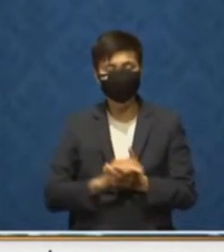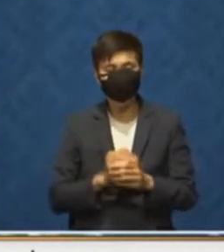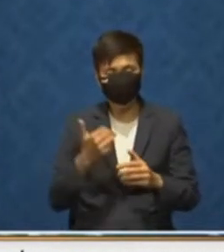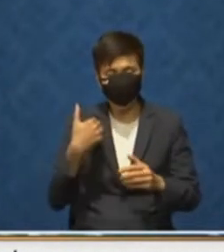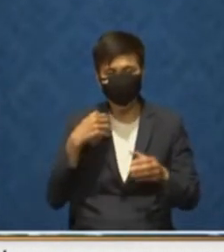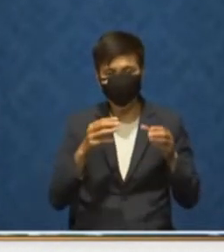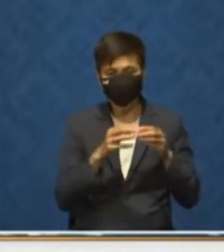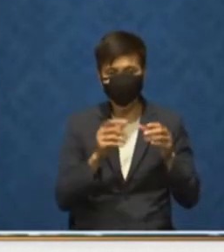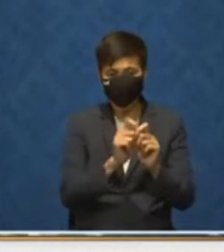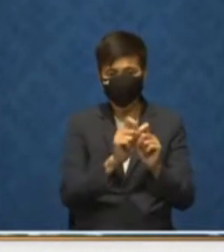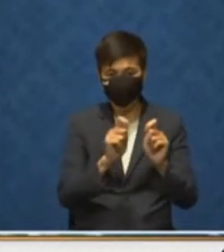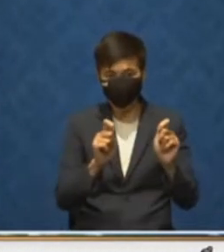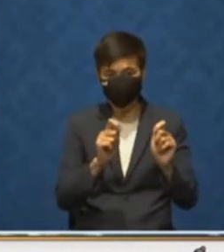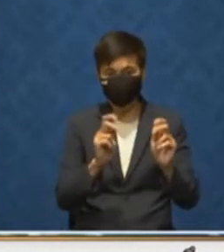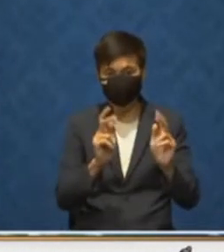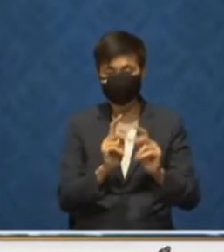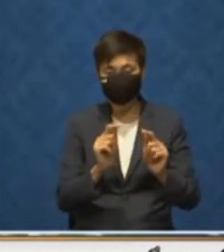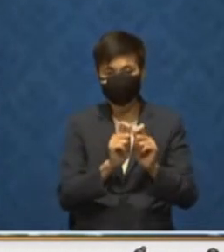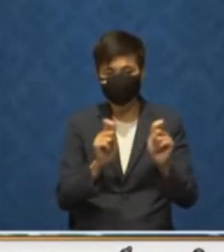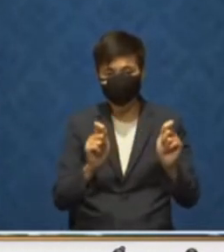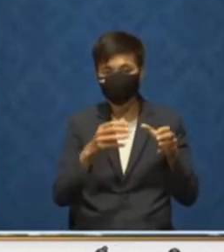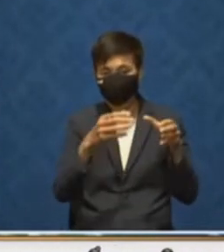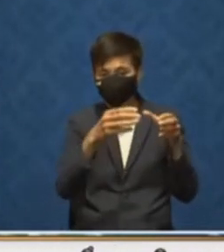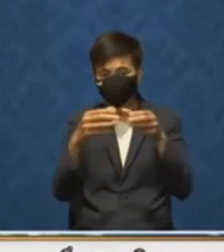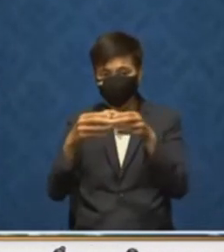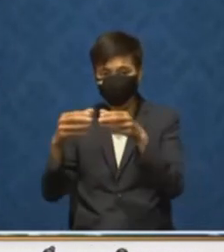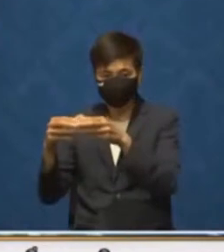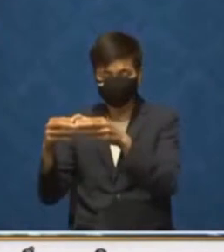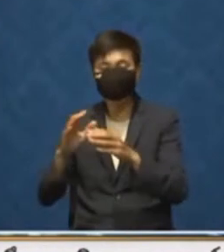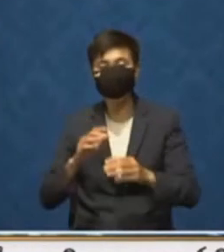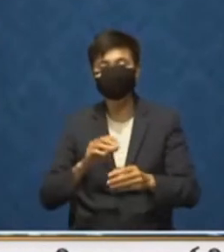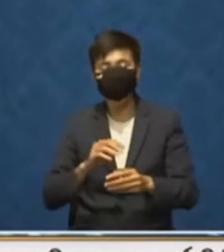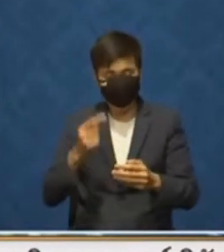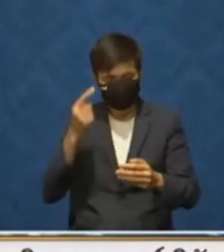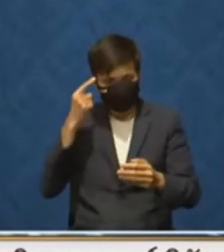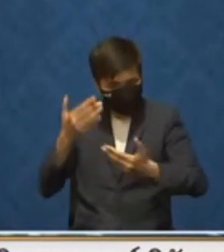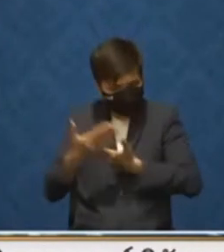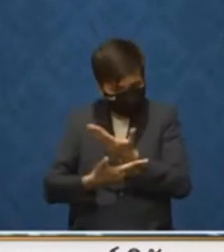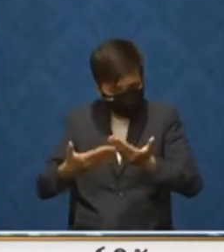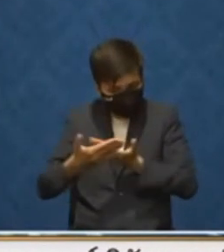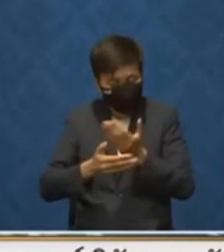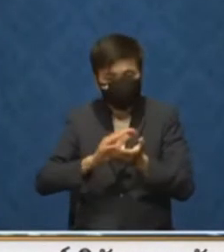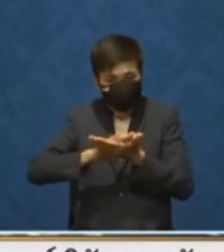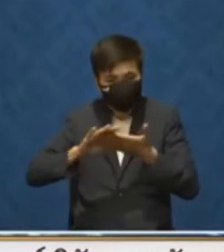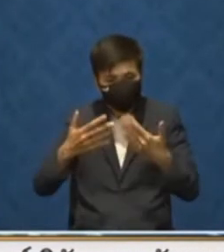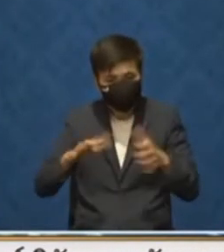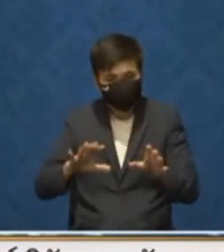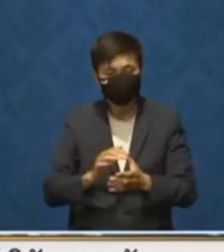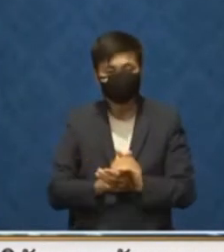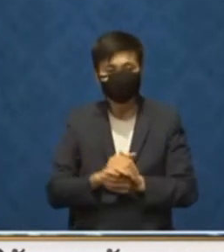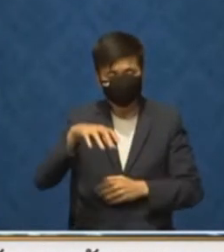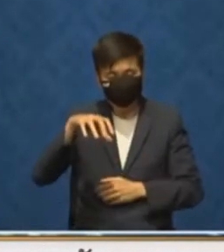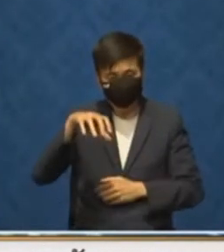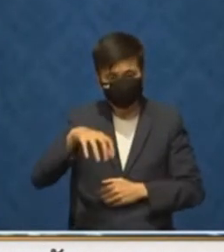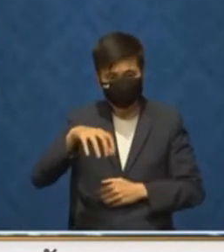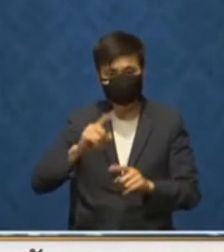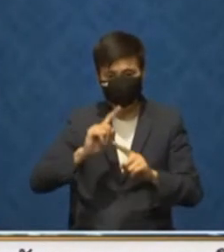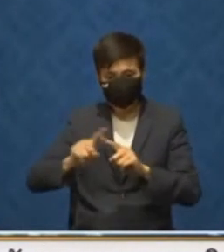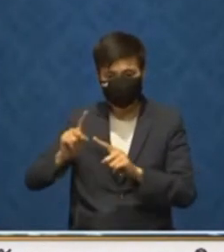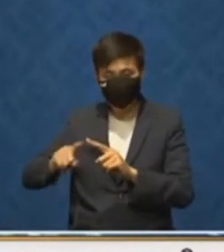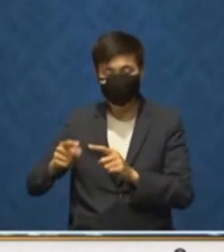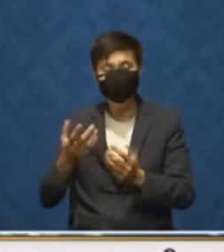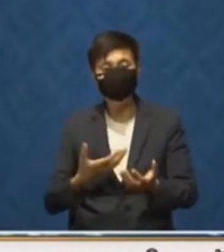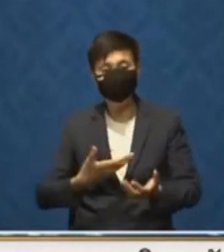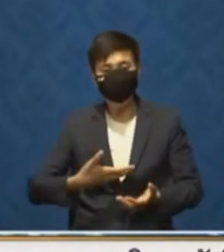นั้นเมื่อพี่ลาเสร็จแล้วนะครับก็ขอให้ถือว่าหน่วยงานต่างๆนั้นได้รับงบประมาณนะครับในการที่จะดำเนิน